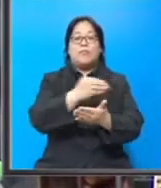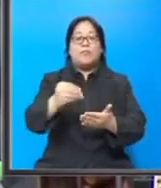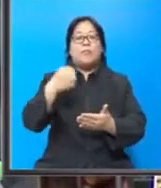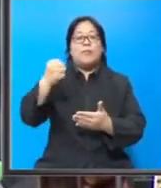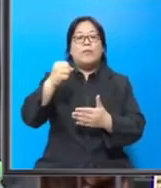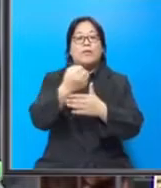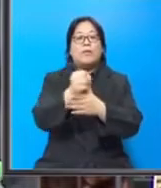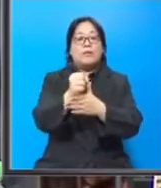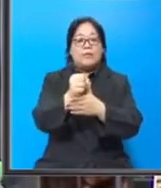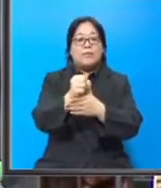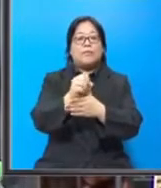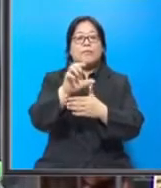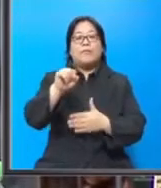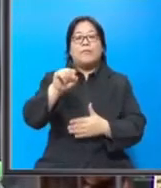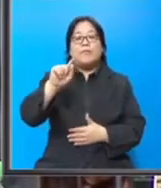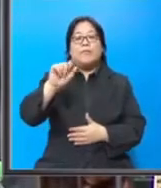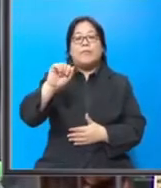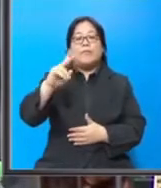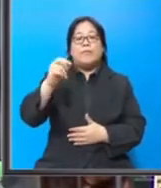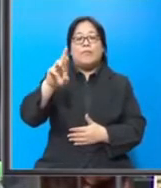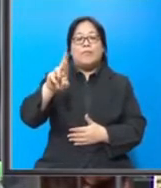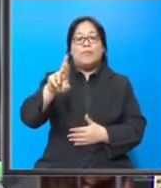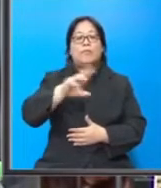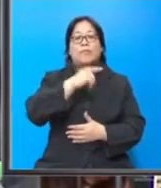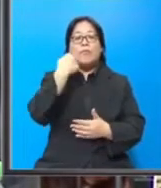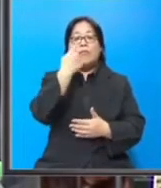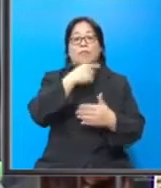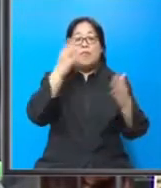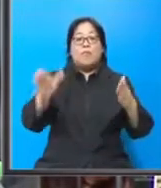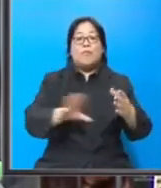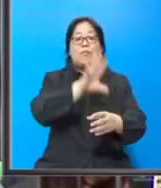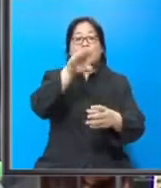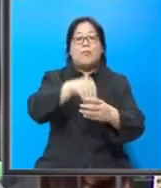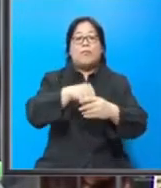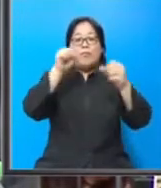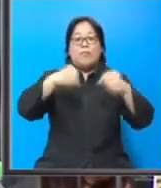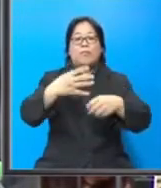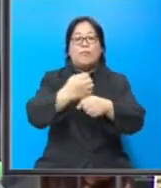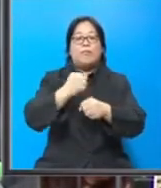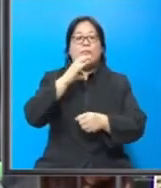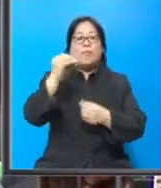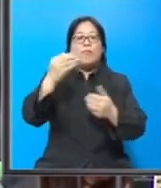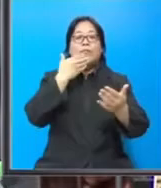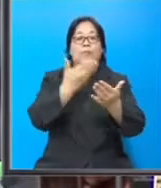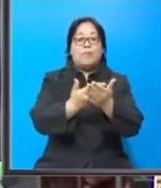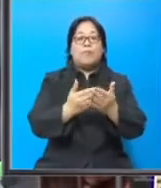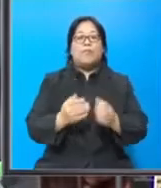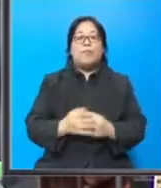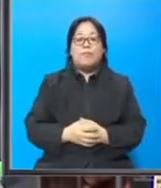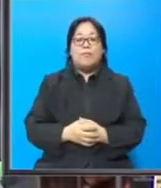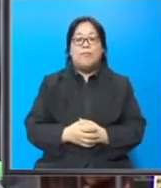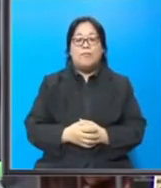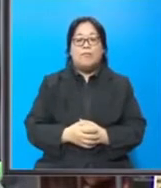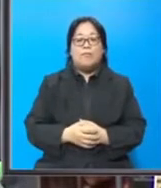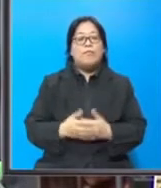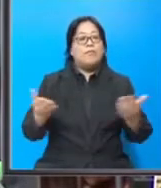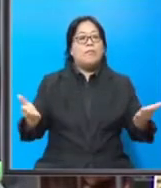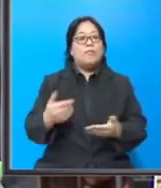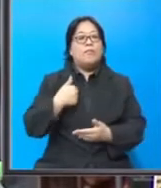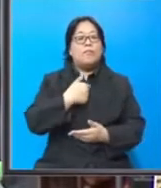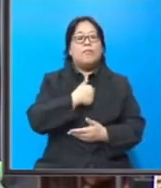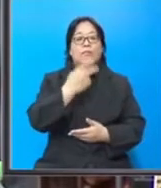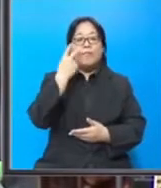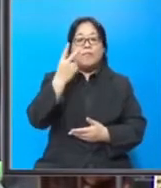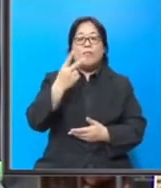pemegang saham atau stakeholders, ya, pemegang taruh semua yang terlibat dapat satu syarikat yang bagus. Dan di sini